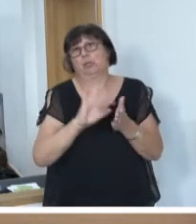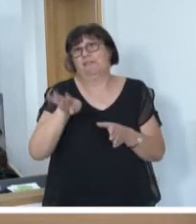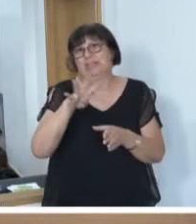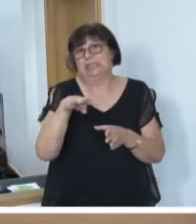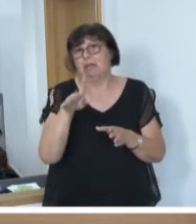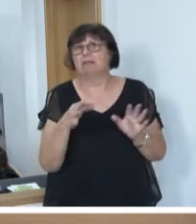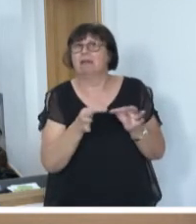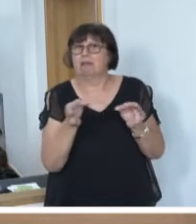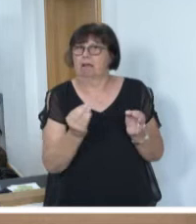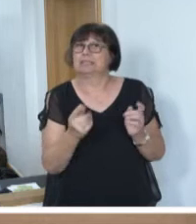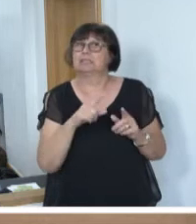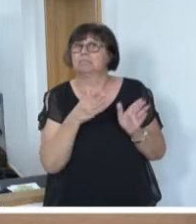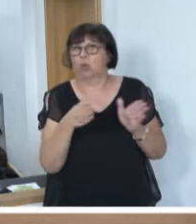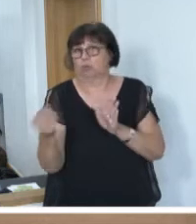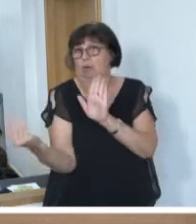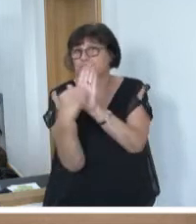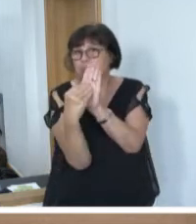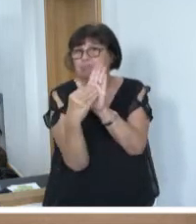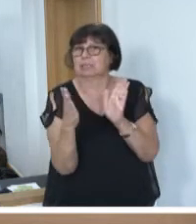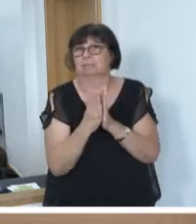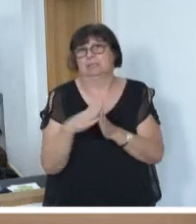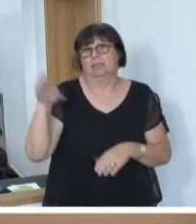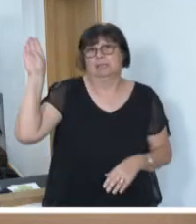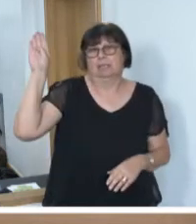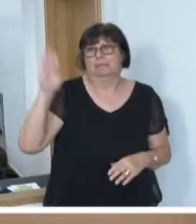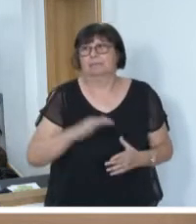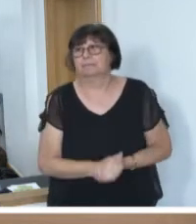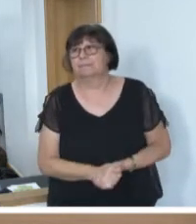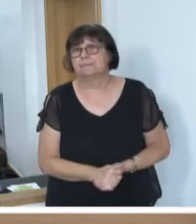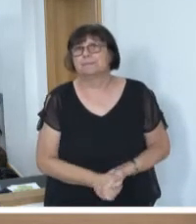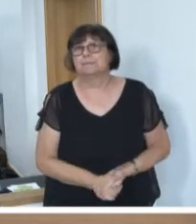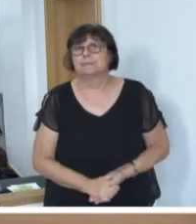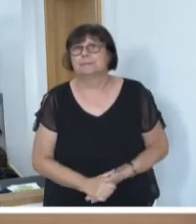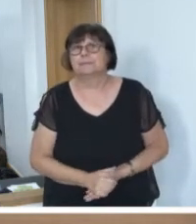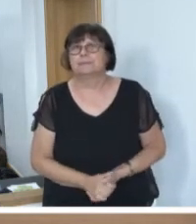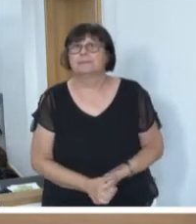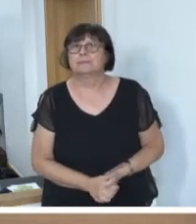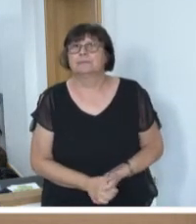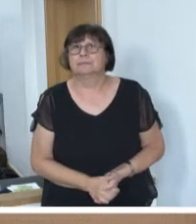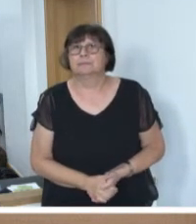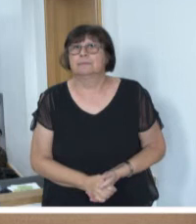in die Tagesordnung aufgenommen wird, den bitte ich, eine Hand zu erheben.